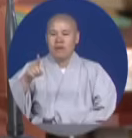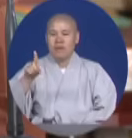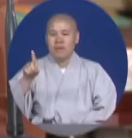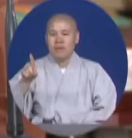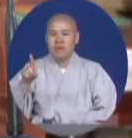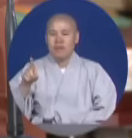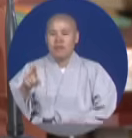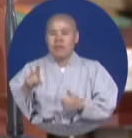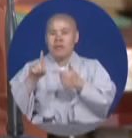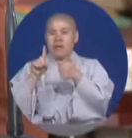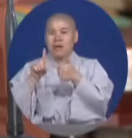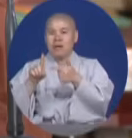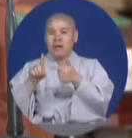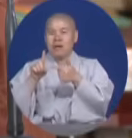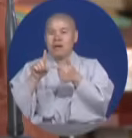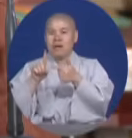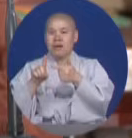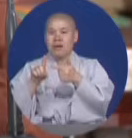여불자로다